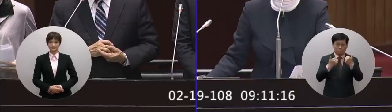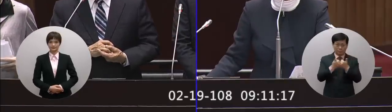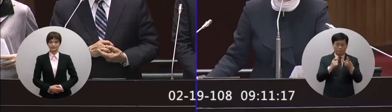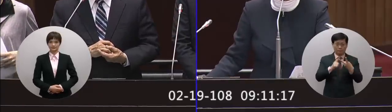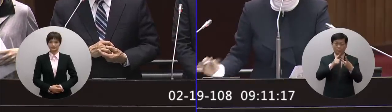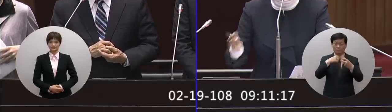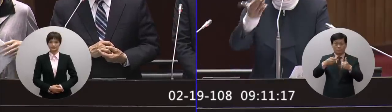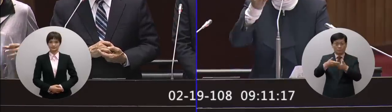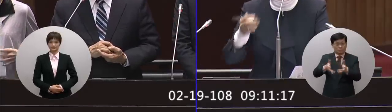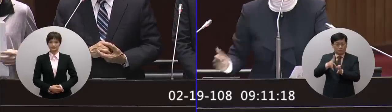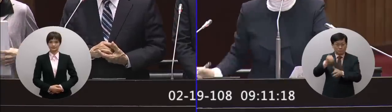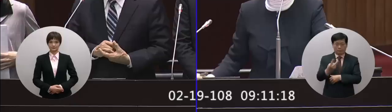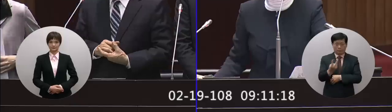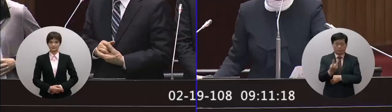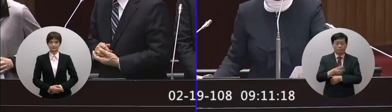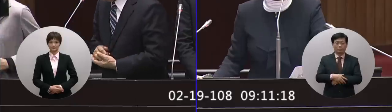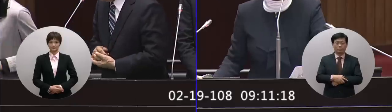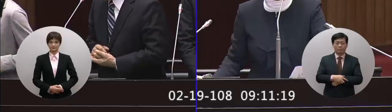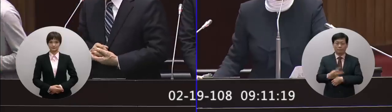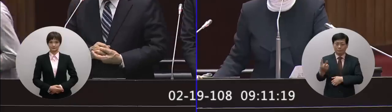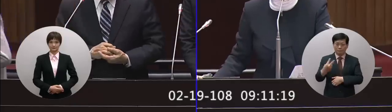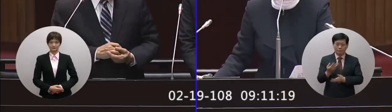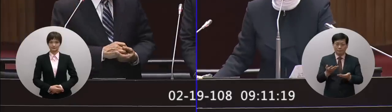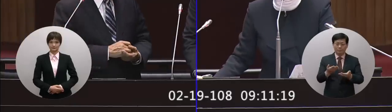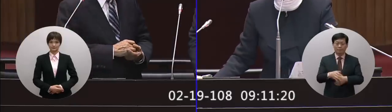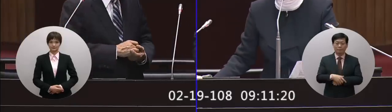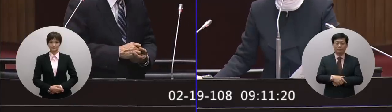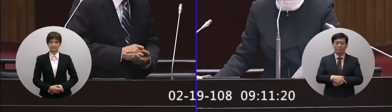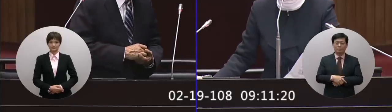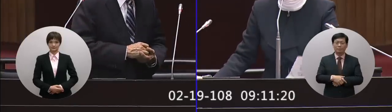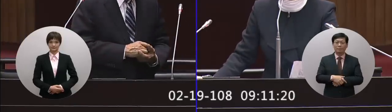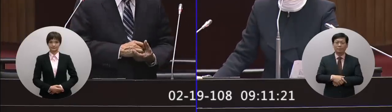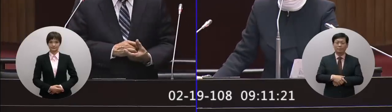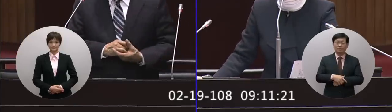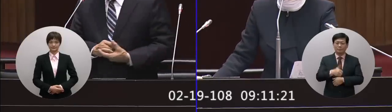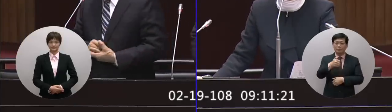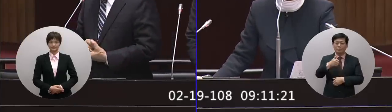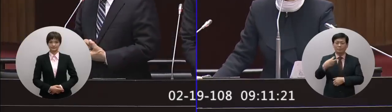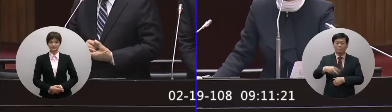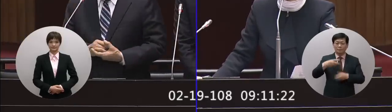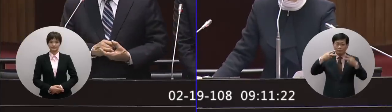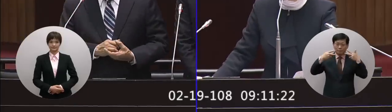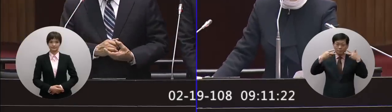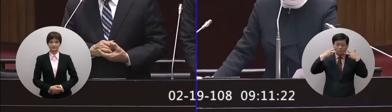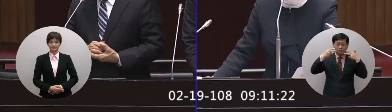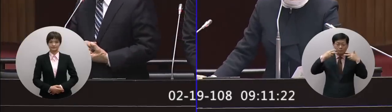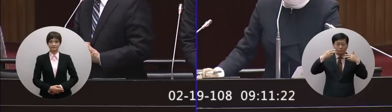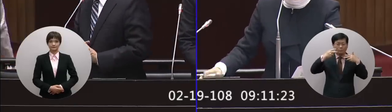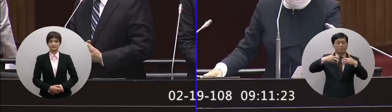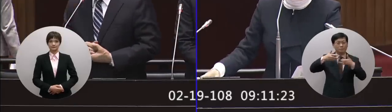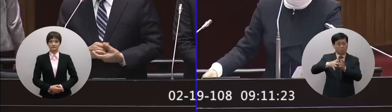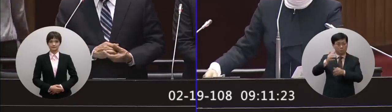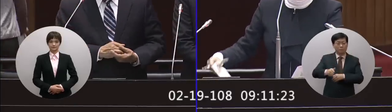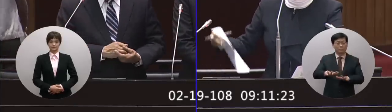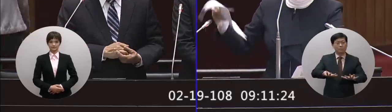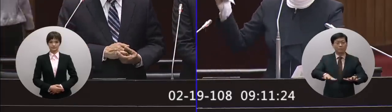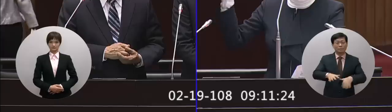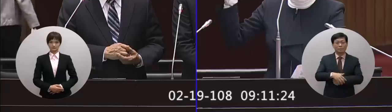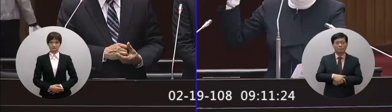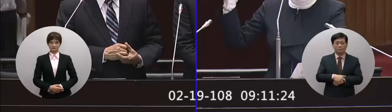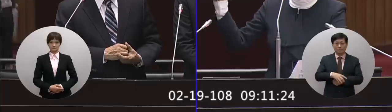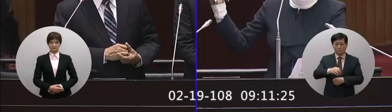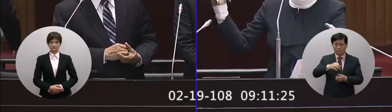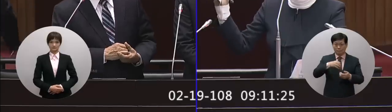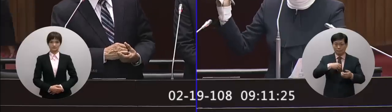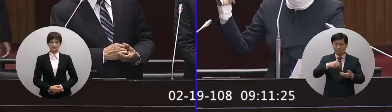教育部部长，谢谢两位。两位主委，也主委还有部长，谢谢。我们请潘部长。我手上拿